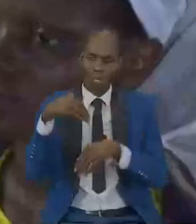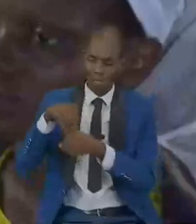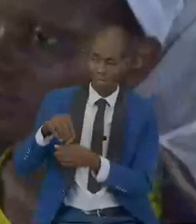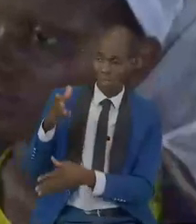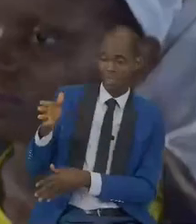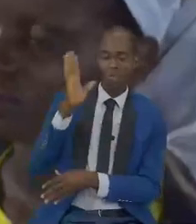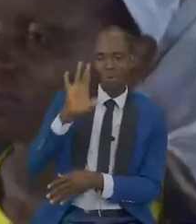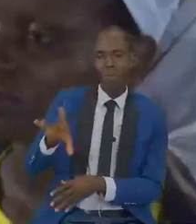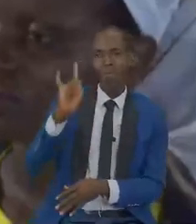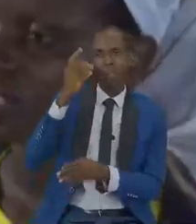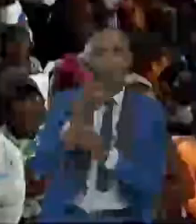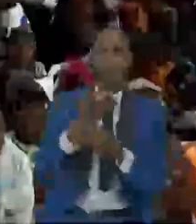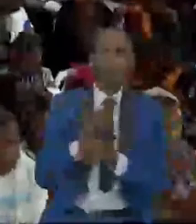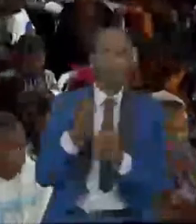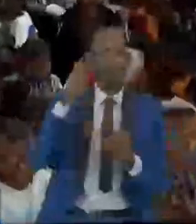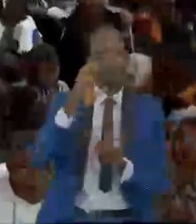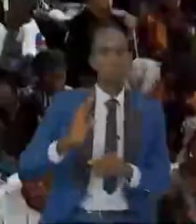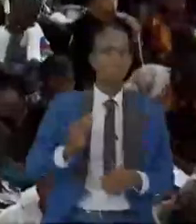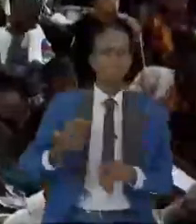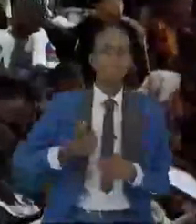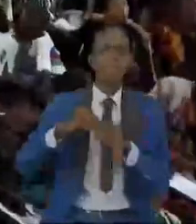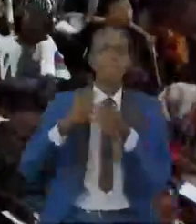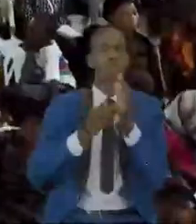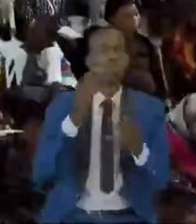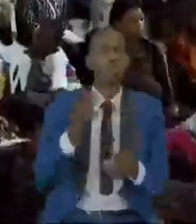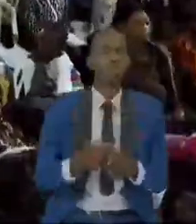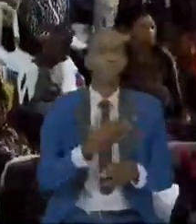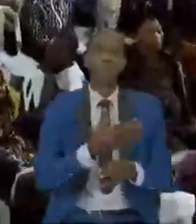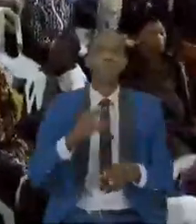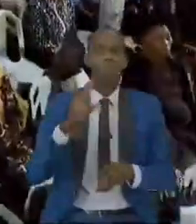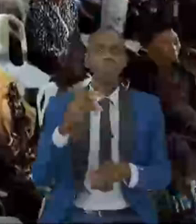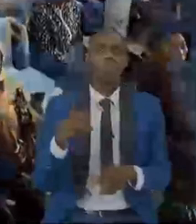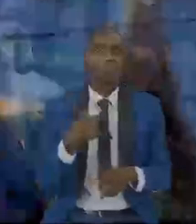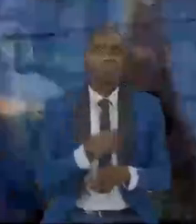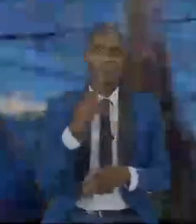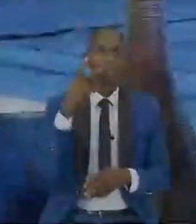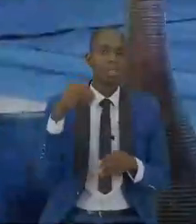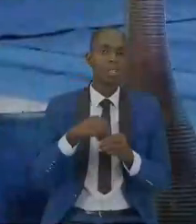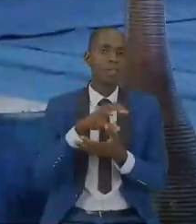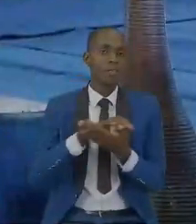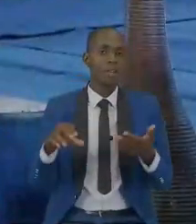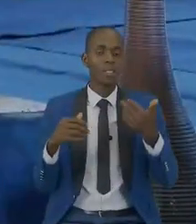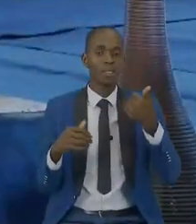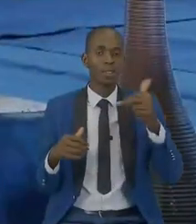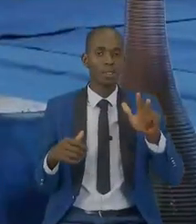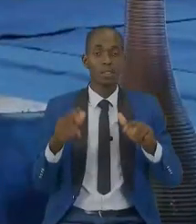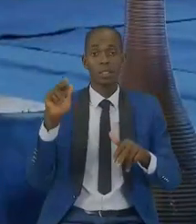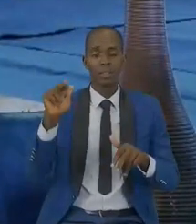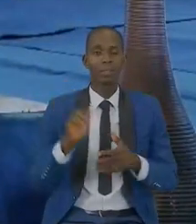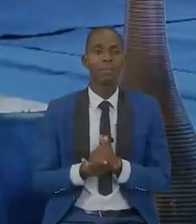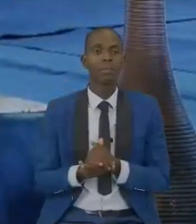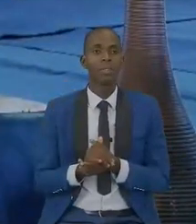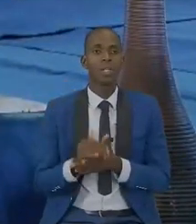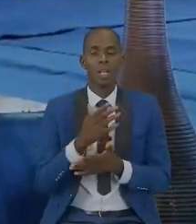voie, marche-y et tu vas retrouver le salut pour ton âme au nom de Jésus-Christ. Donc, nous allons voir le